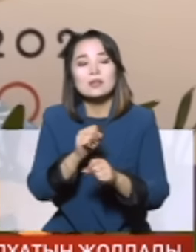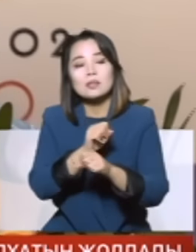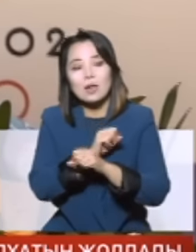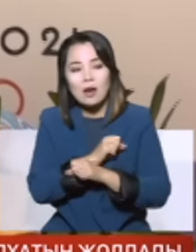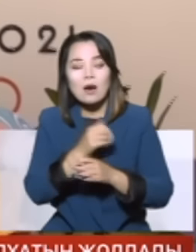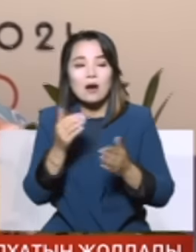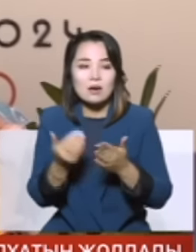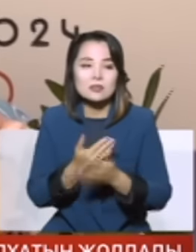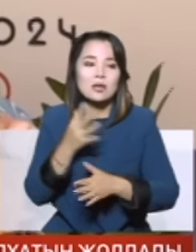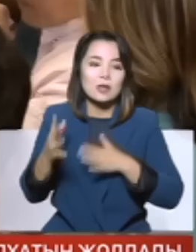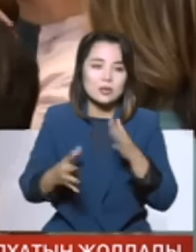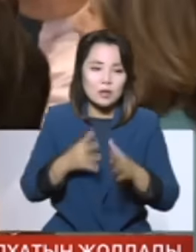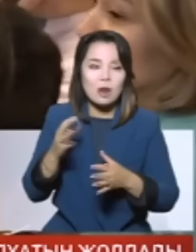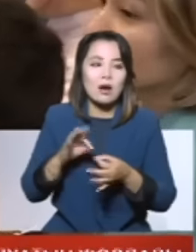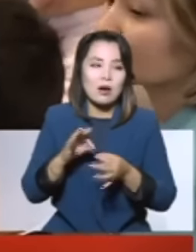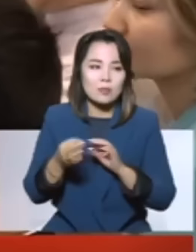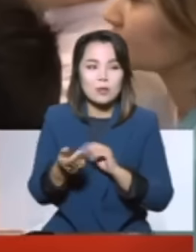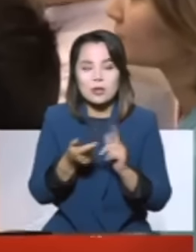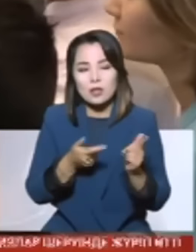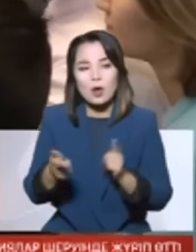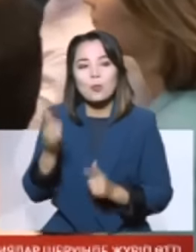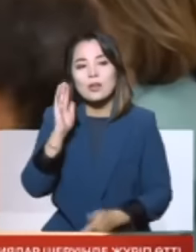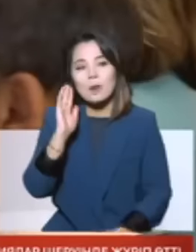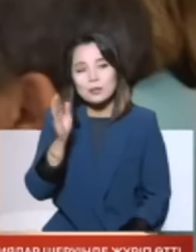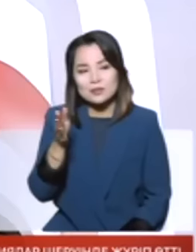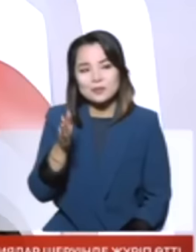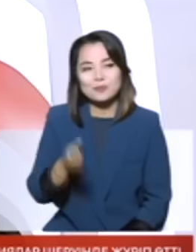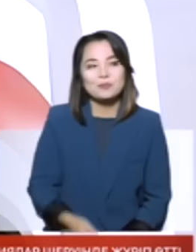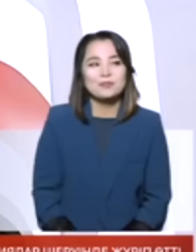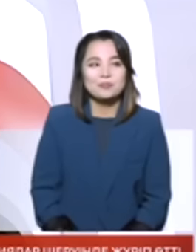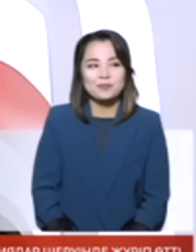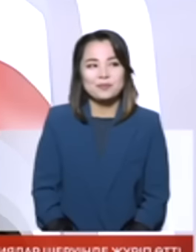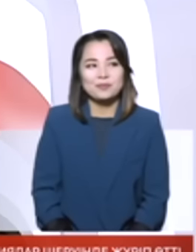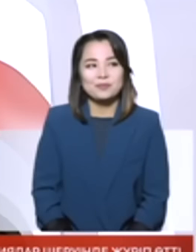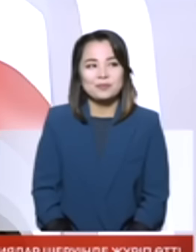кейін жаттығуға қайтадан кірісемін.